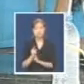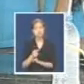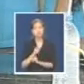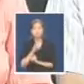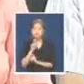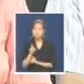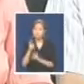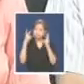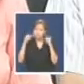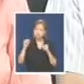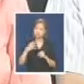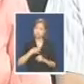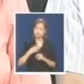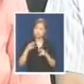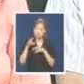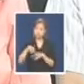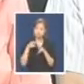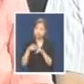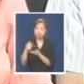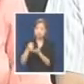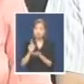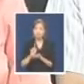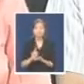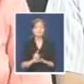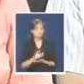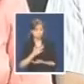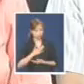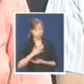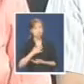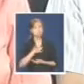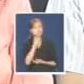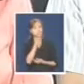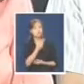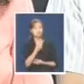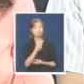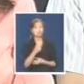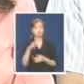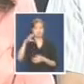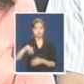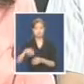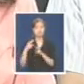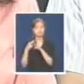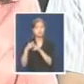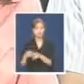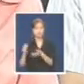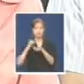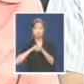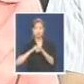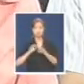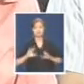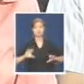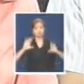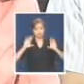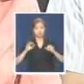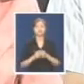ช่วยยังไงบ้างครับก็อยากเห็นตามร่วมมือภาคเอกชนค่ะเพราะว่าเราเนี่ยภาครักเนี่ยเราทำงานแล้วต้องทำงานตั้ง 2